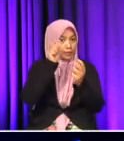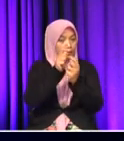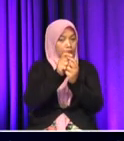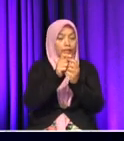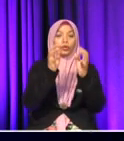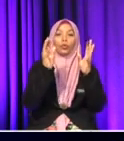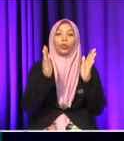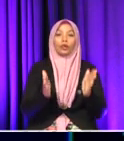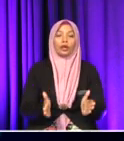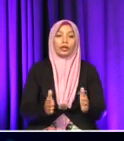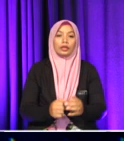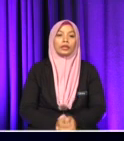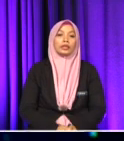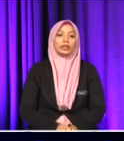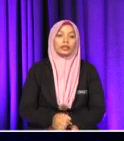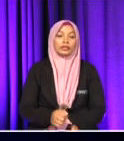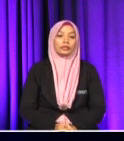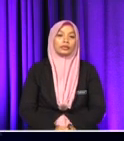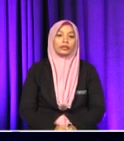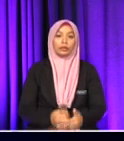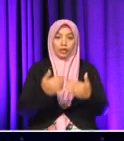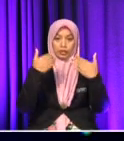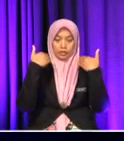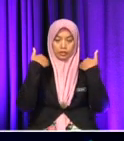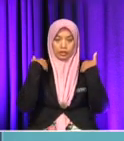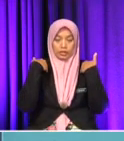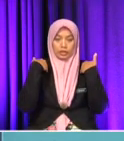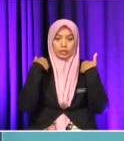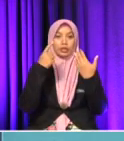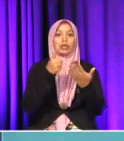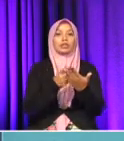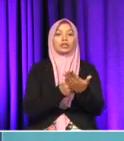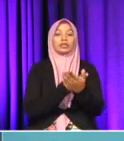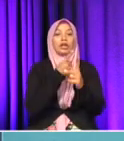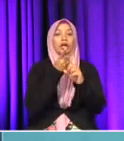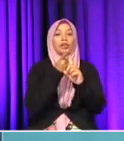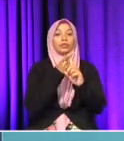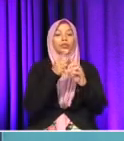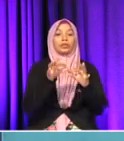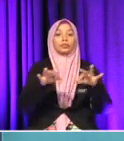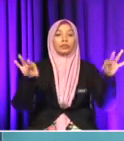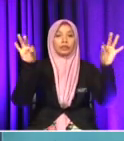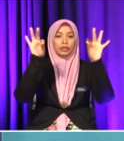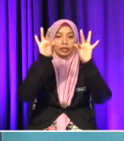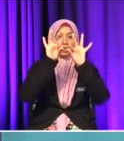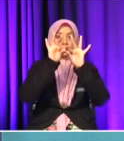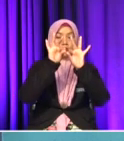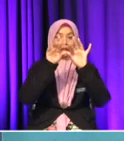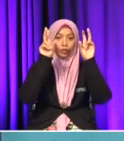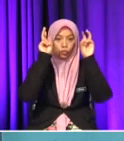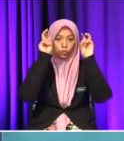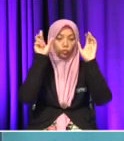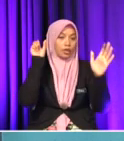itu adalah salah satu kepentingan identity kota menarik perhatian tujuan logo memang untuk menarik perhatian